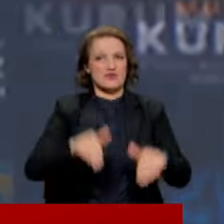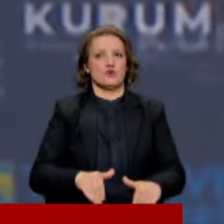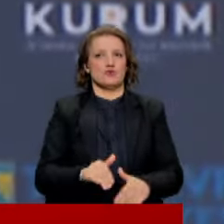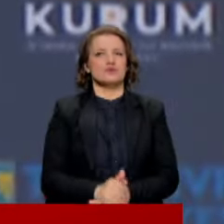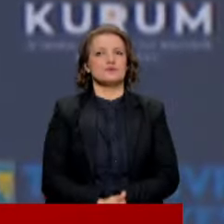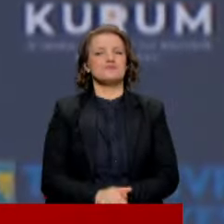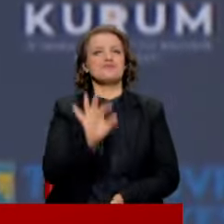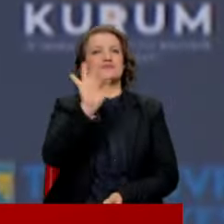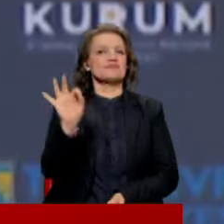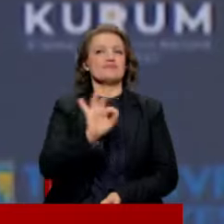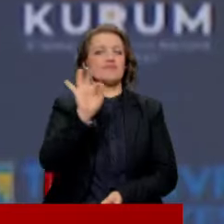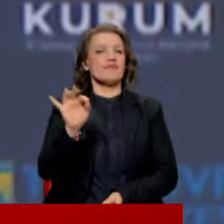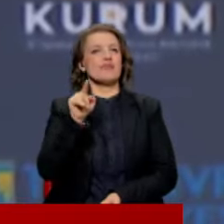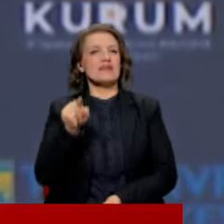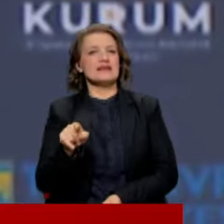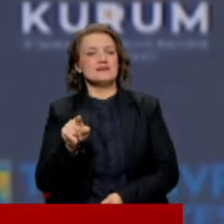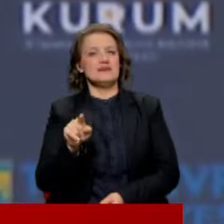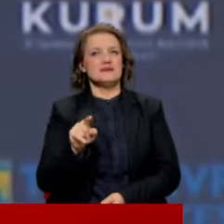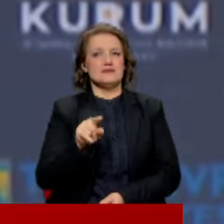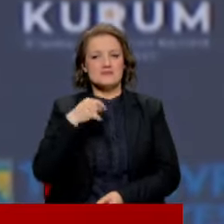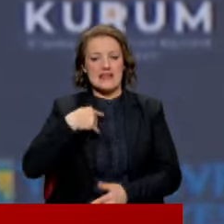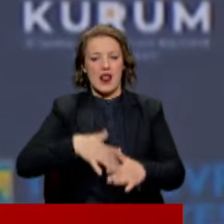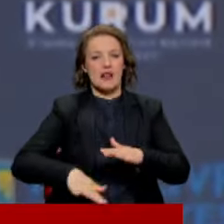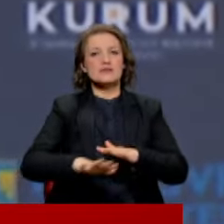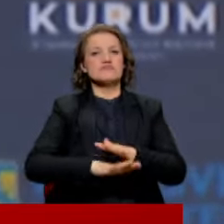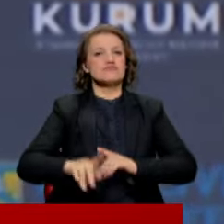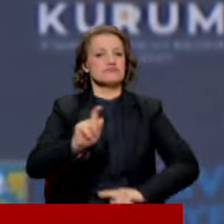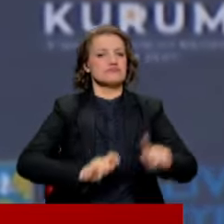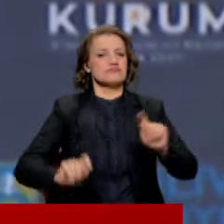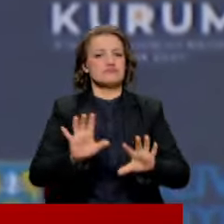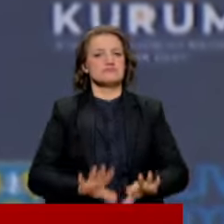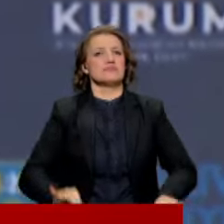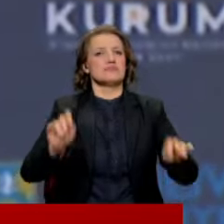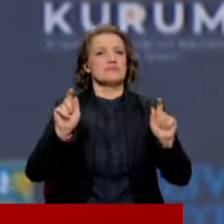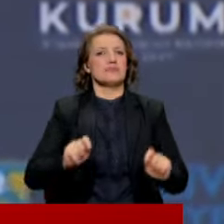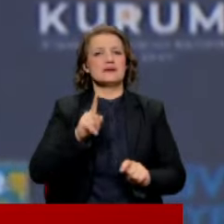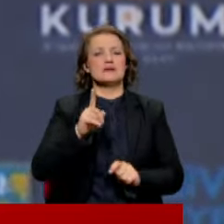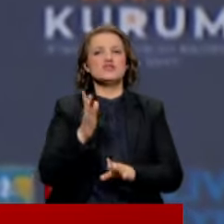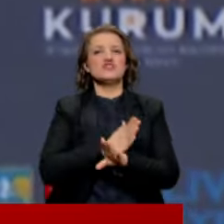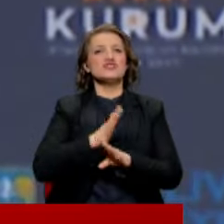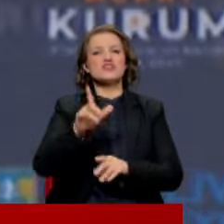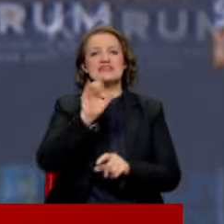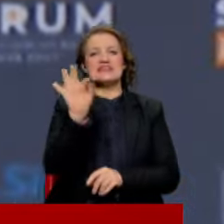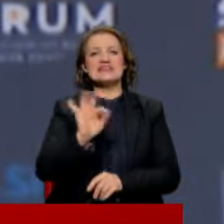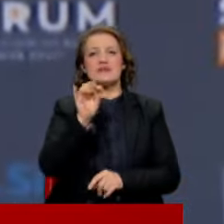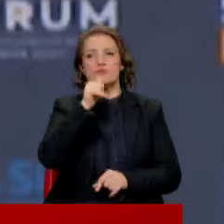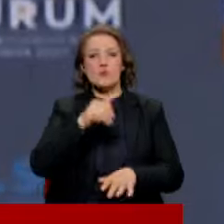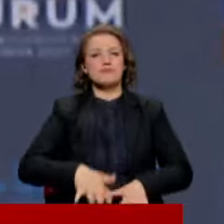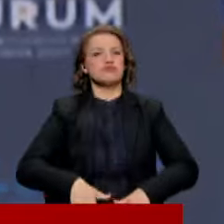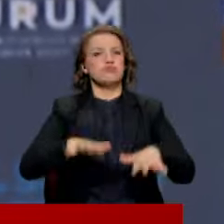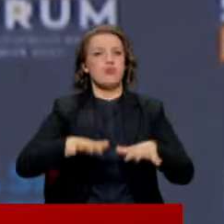getiriyoruz. Silivri'de biz altyapı yaptık diyorlar. O zaman Silivri'ye niye su basıyor ya her selde? Bir